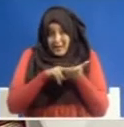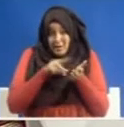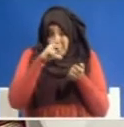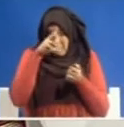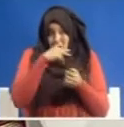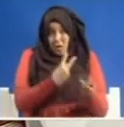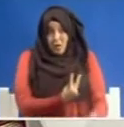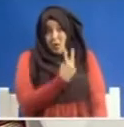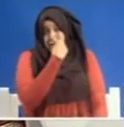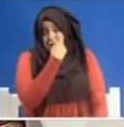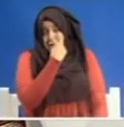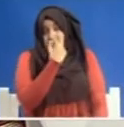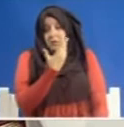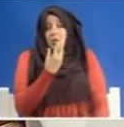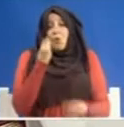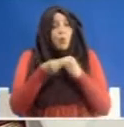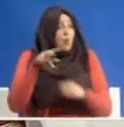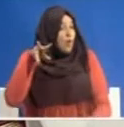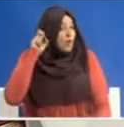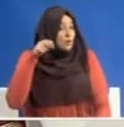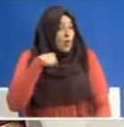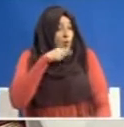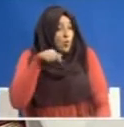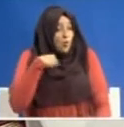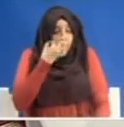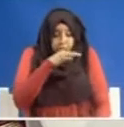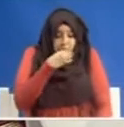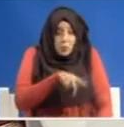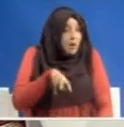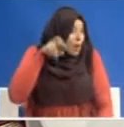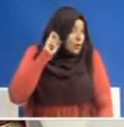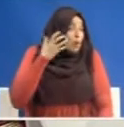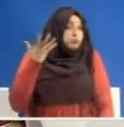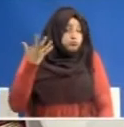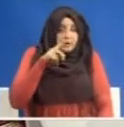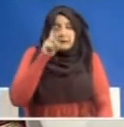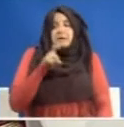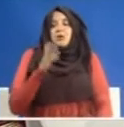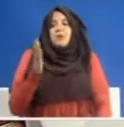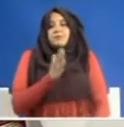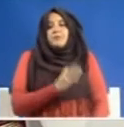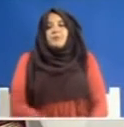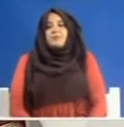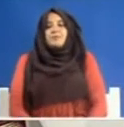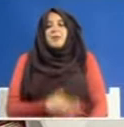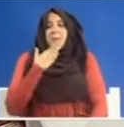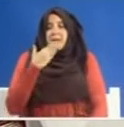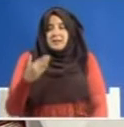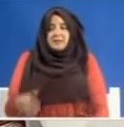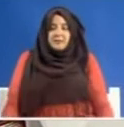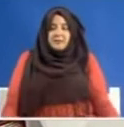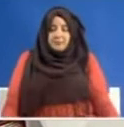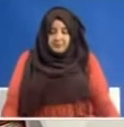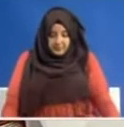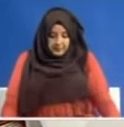يشوفنا ولا يسمعنا هذا مكان. نعم نعم واضح. شكرا جزيلا امات الله بارك الله فيك. الله يسلمك.